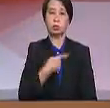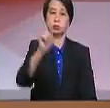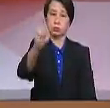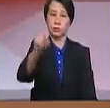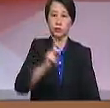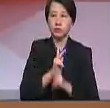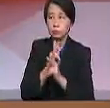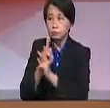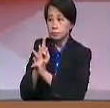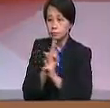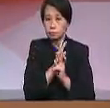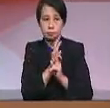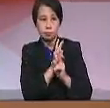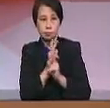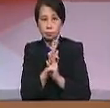perlu berwaspada